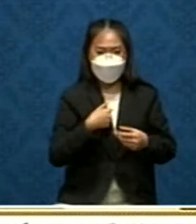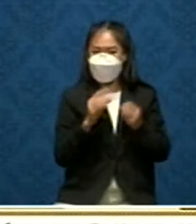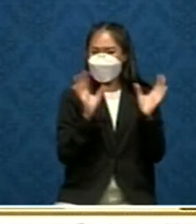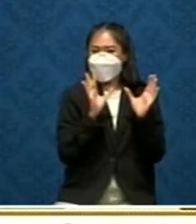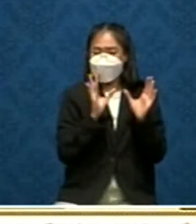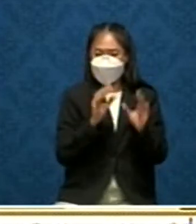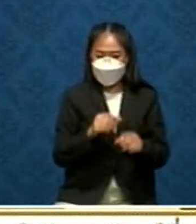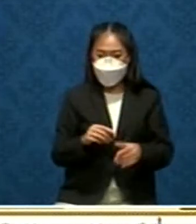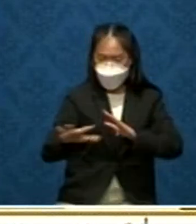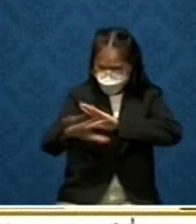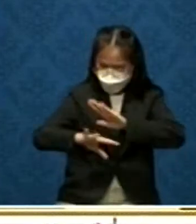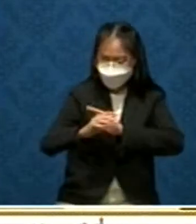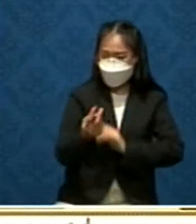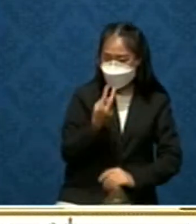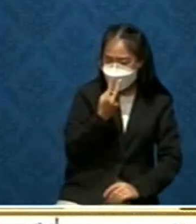มา